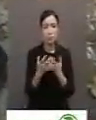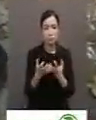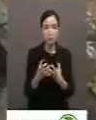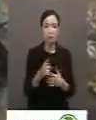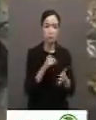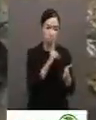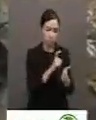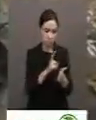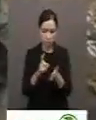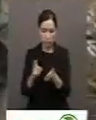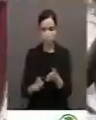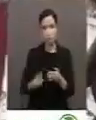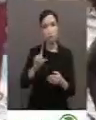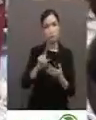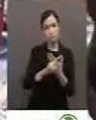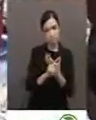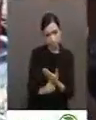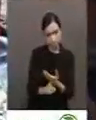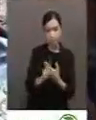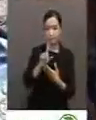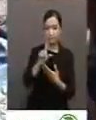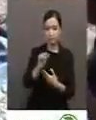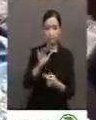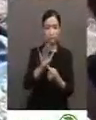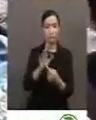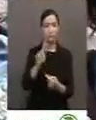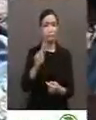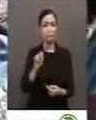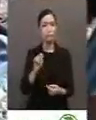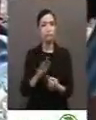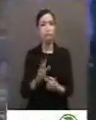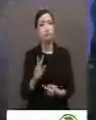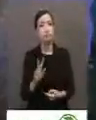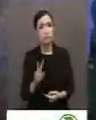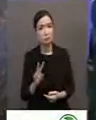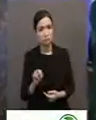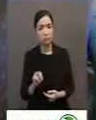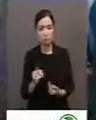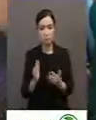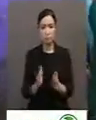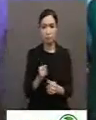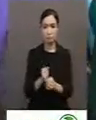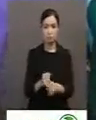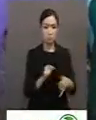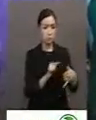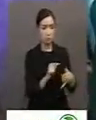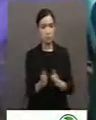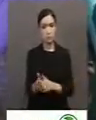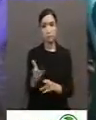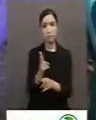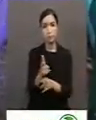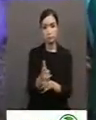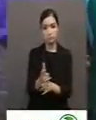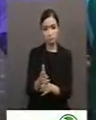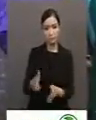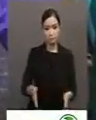ว่า20ตันตอนนี้สร้างความเสียหายกับเกษตรกรผู้เลี้ยงปลากระชังอย่างมากทีเดียวนะคะ ค่ะมีเกษตรกรท่านหนึ่งค่ะเลี้ยงปลากระชังใน